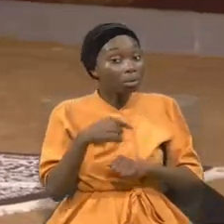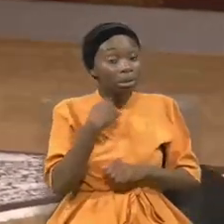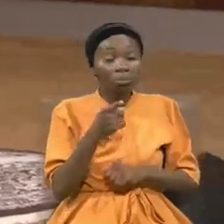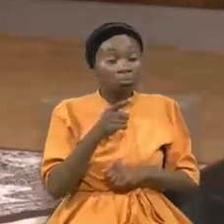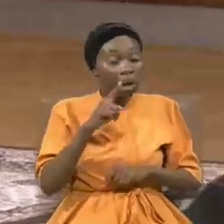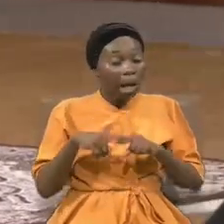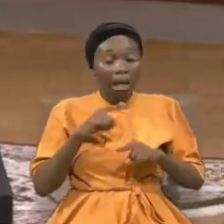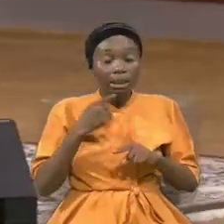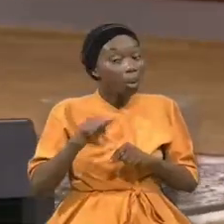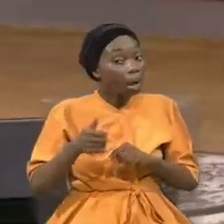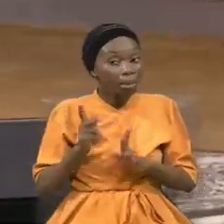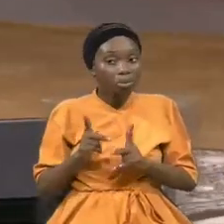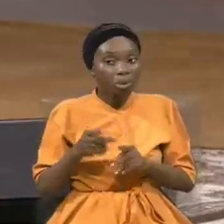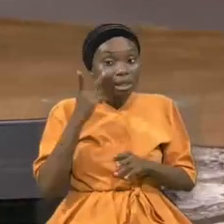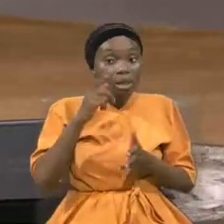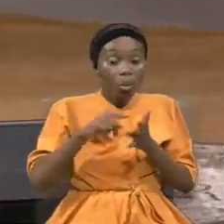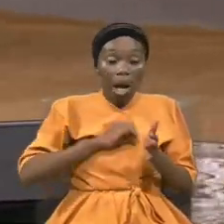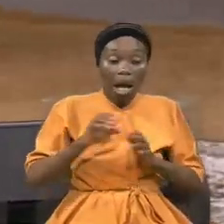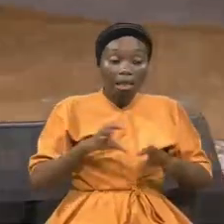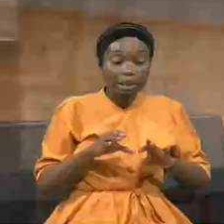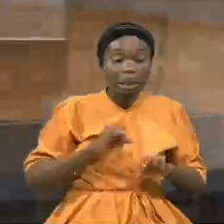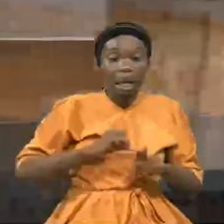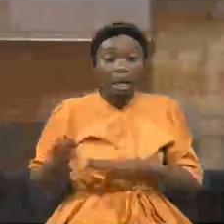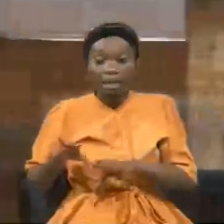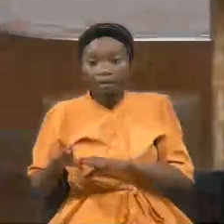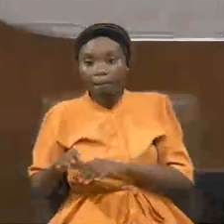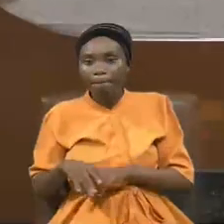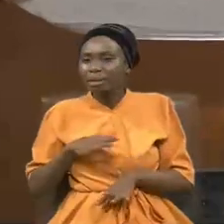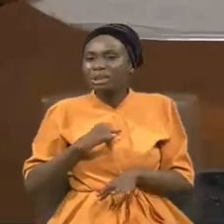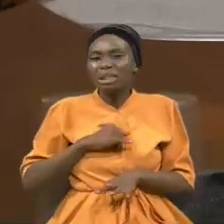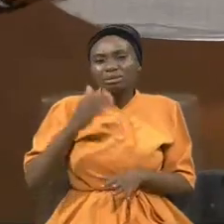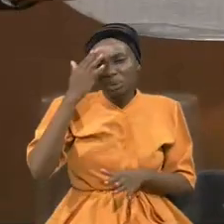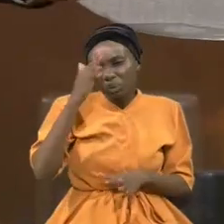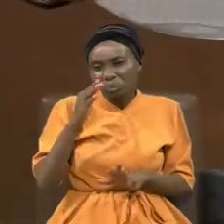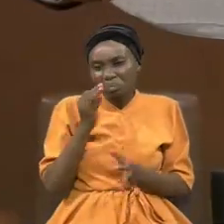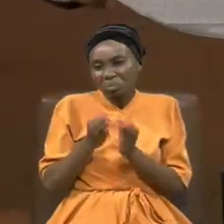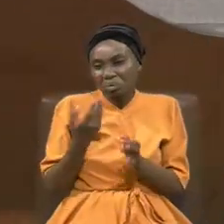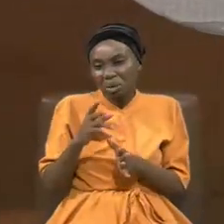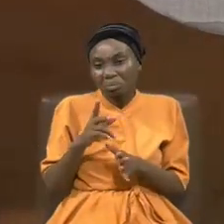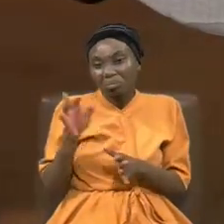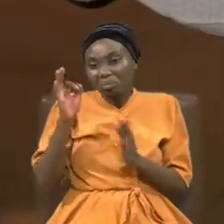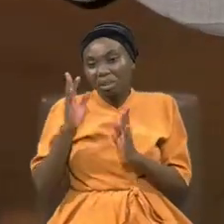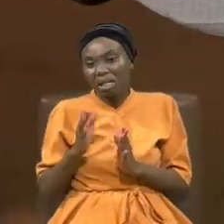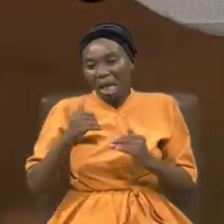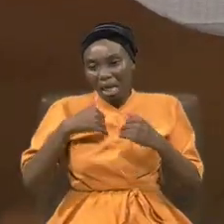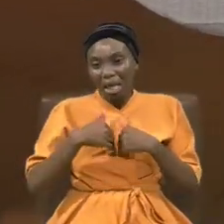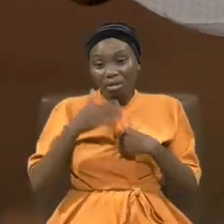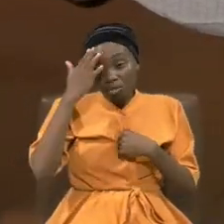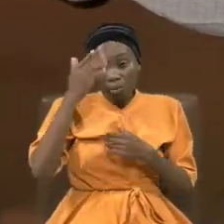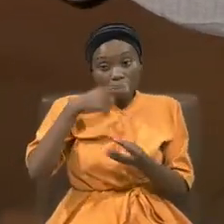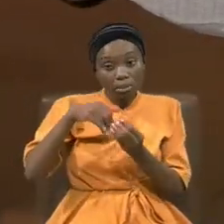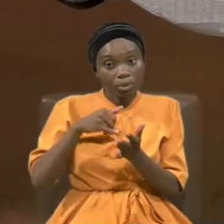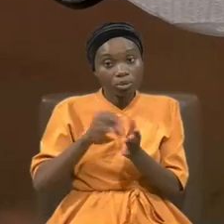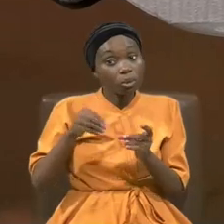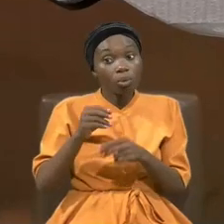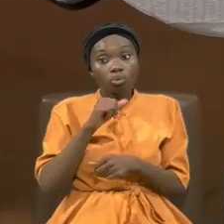peux jamais le dire aux autres, regarde ce que j'ai fait, et je ne sais pas si le pasteur a cette idée ou